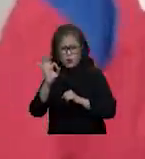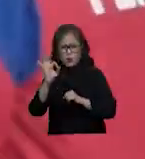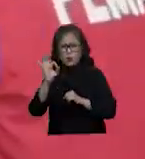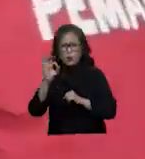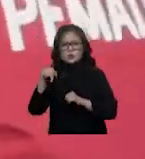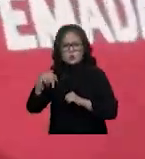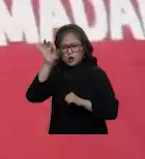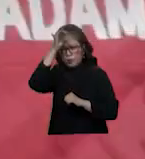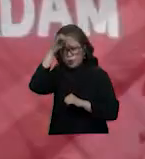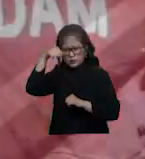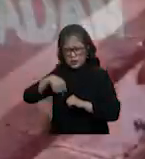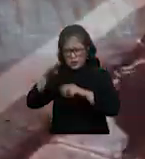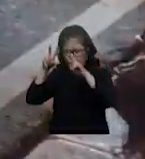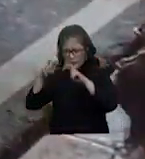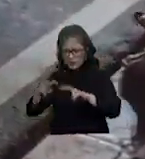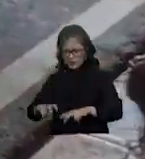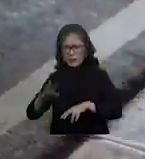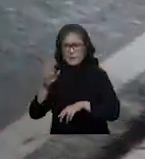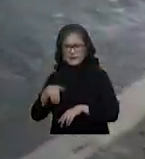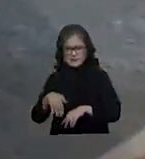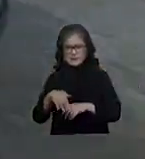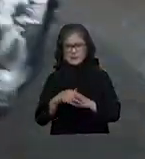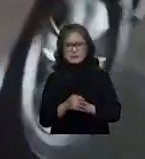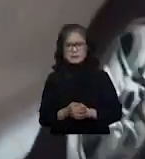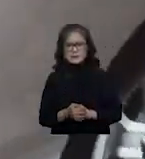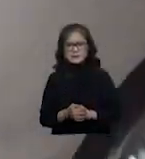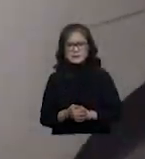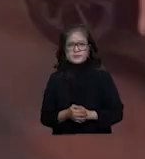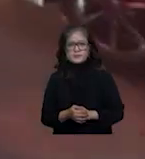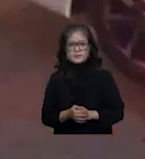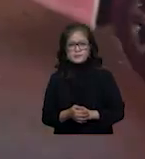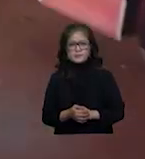Utara dari Jakarta Sofyan Firdaus melaporkan